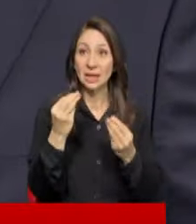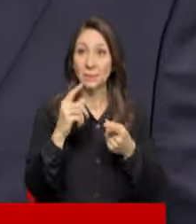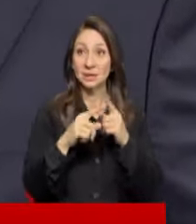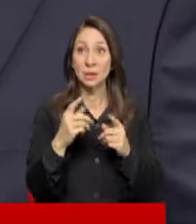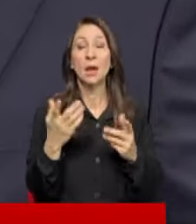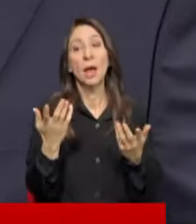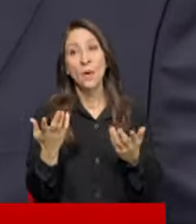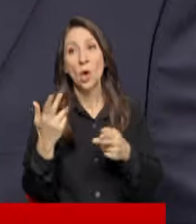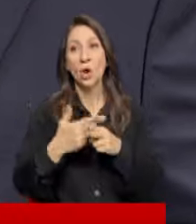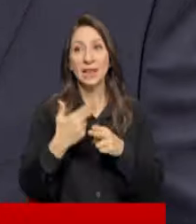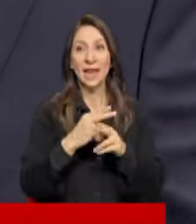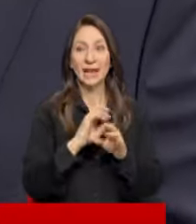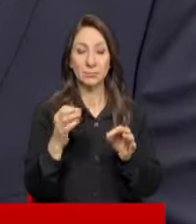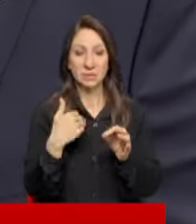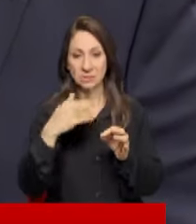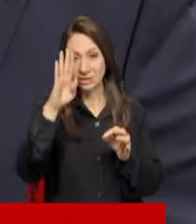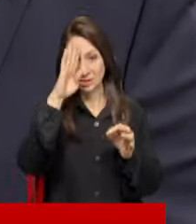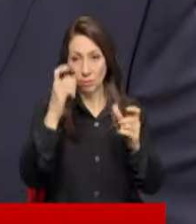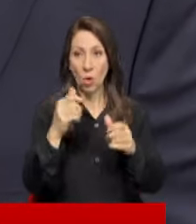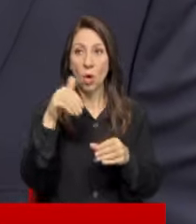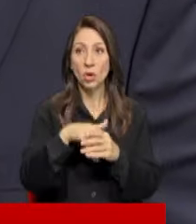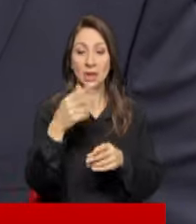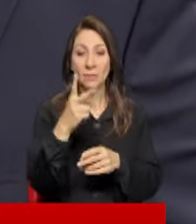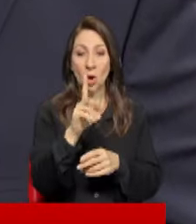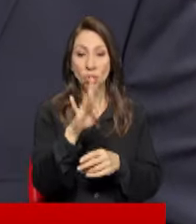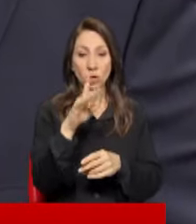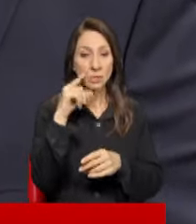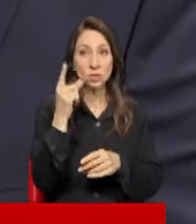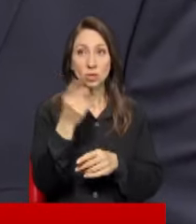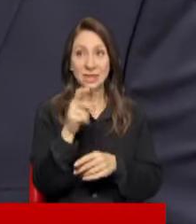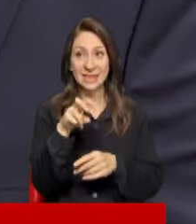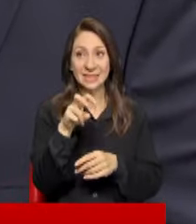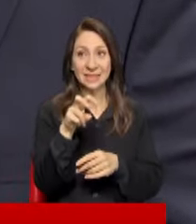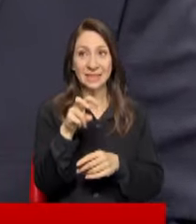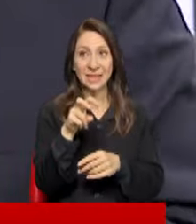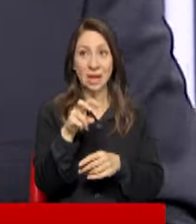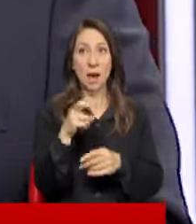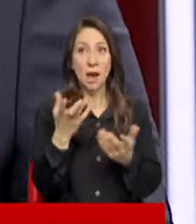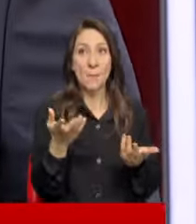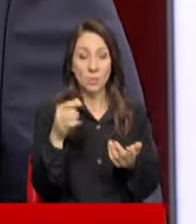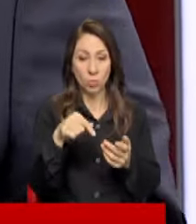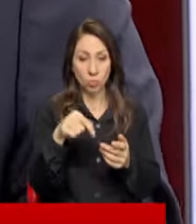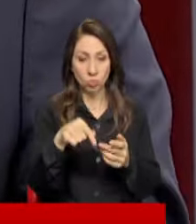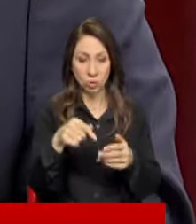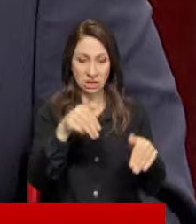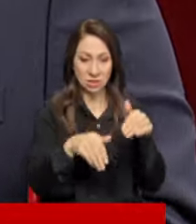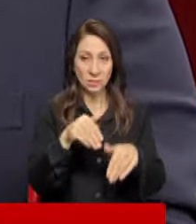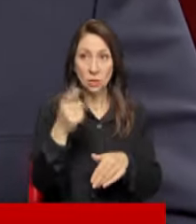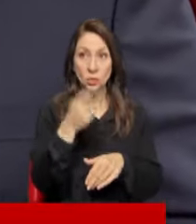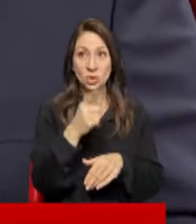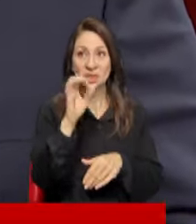söyleyeyim, örnekler somut. Bizim İstanbul'daki oyumuz 2014 Mayıs'ta %8. Ama bu oy, bu